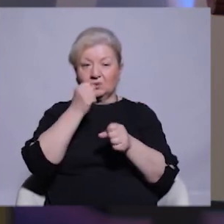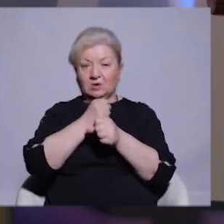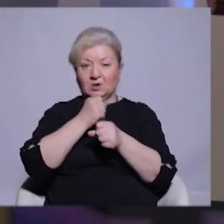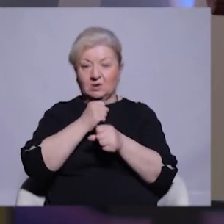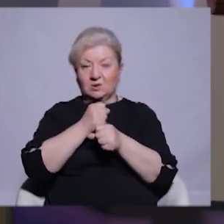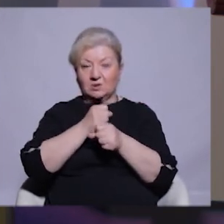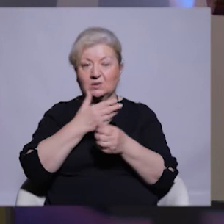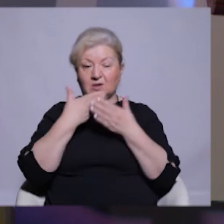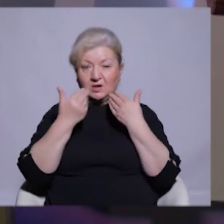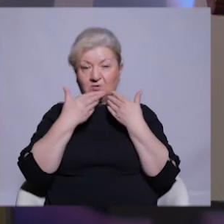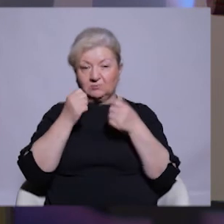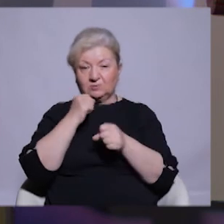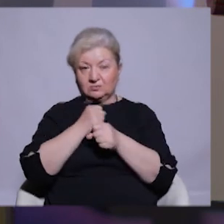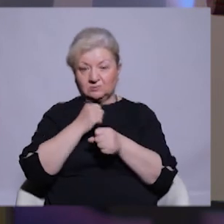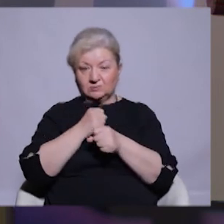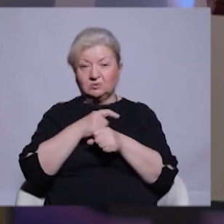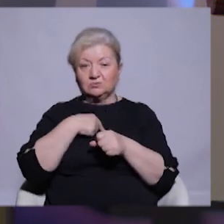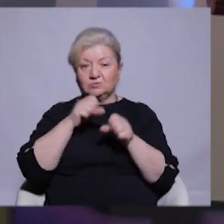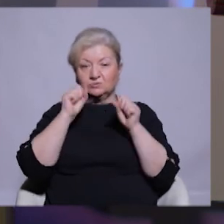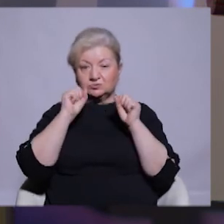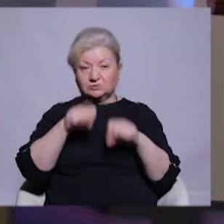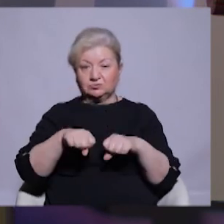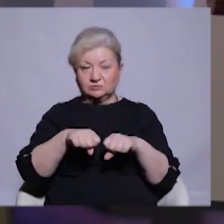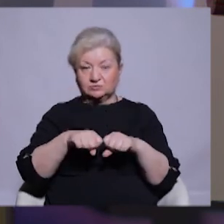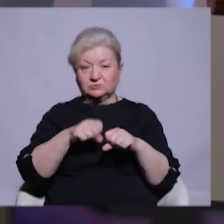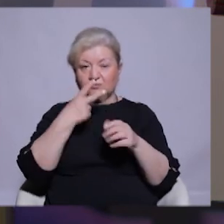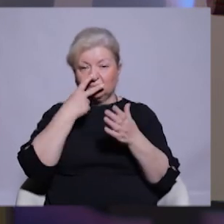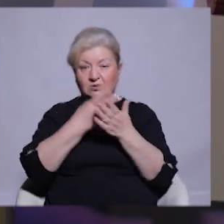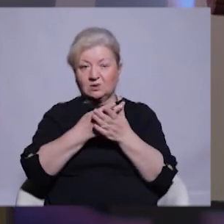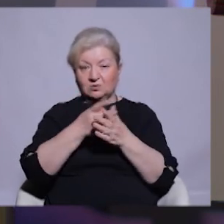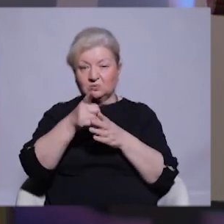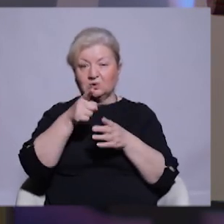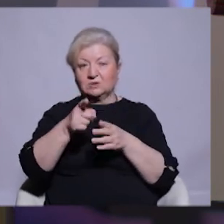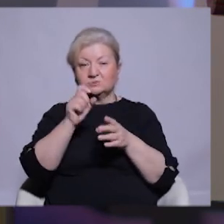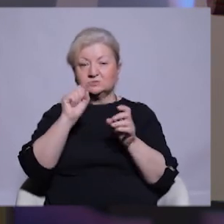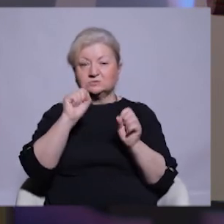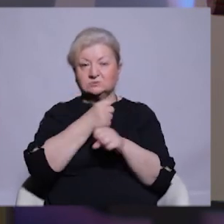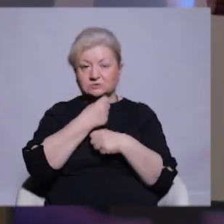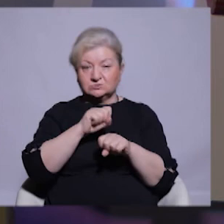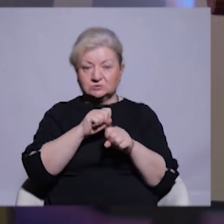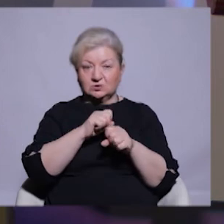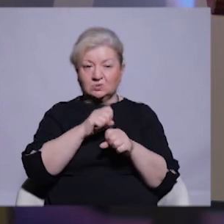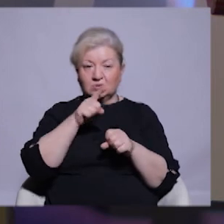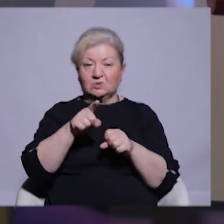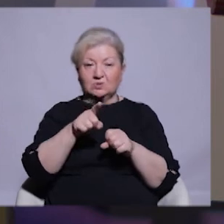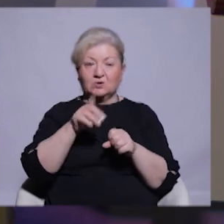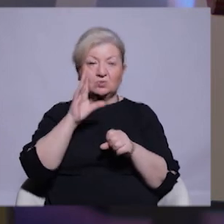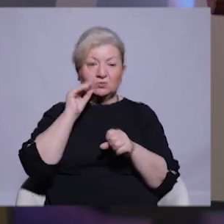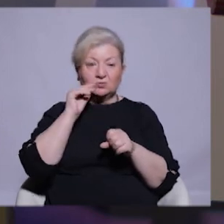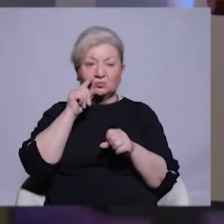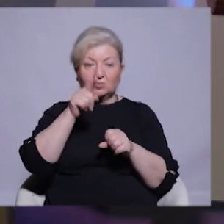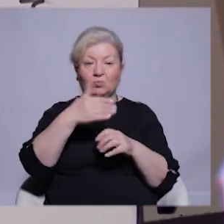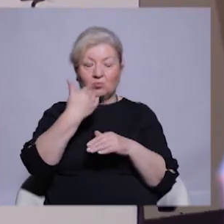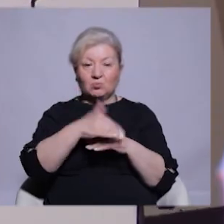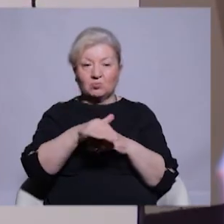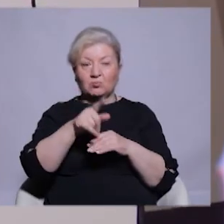გააკეთოთ თქვენ ეს მარტივი გამოთვლები, ჩვენ შეგვიძლია ვნახოთ, რომ აი ეს სიჩქარე V1 ამ